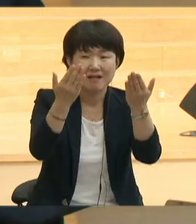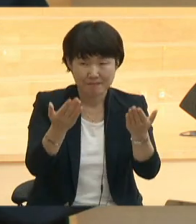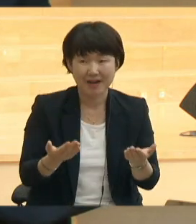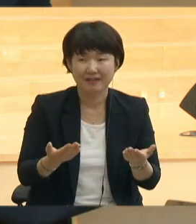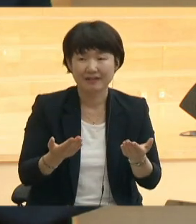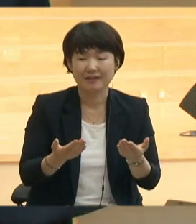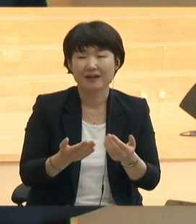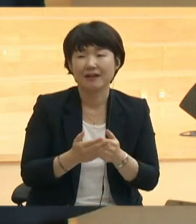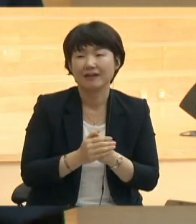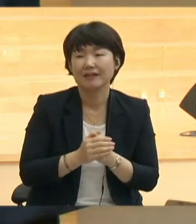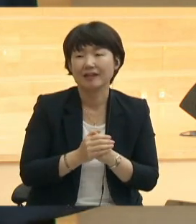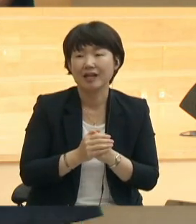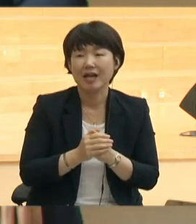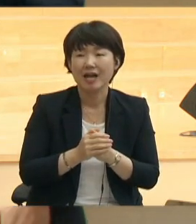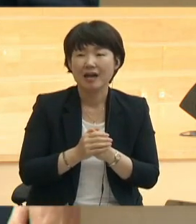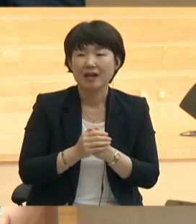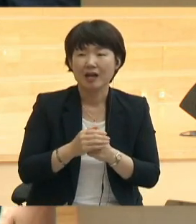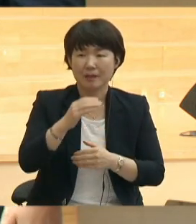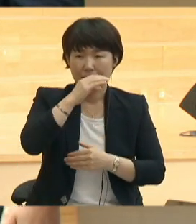자는 박해를